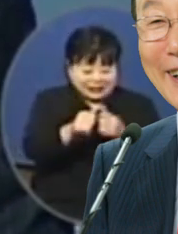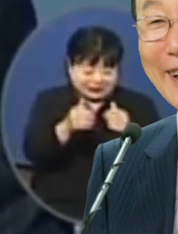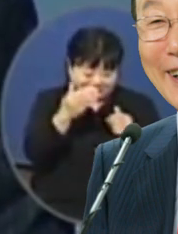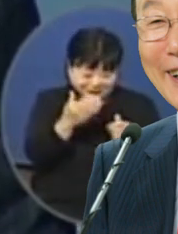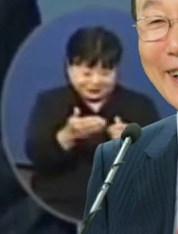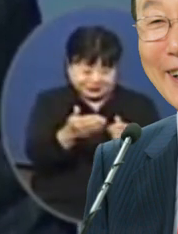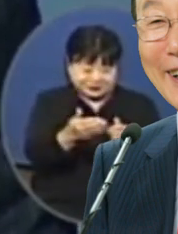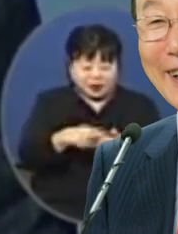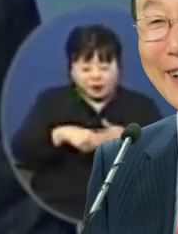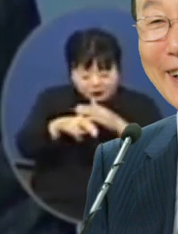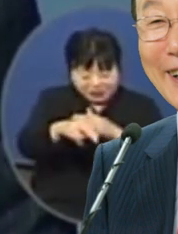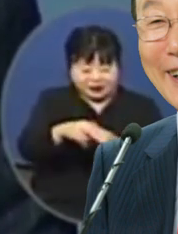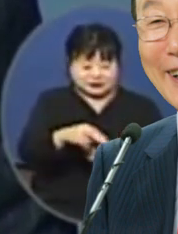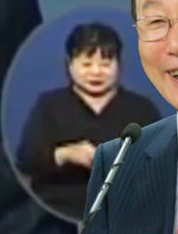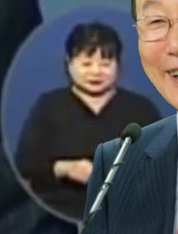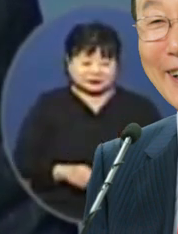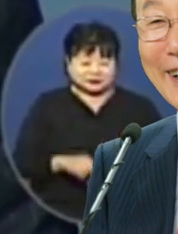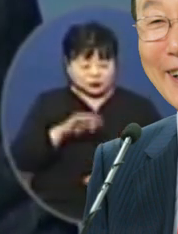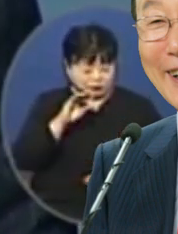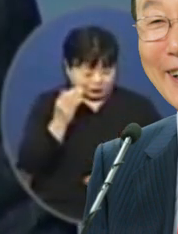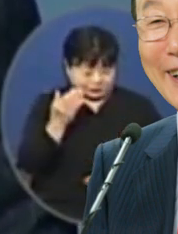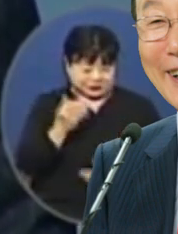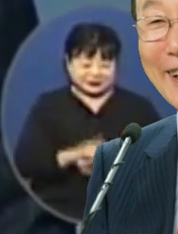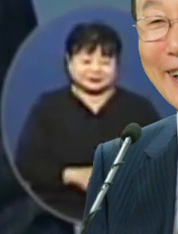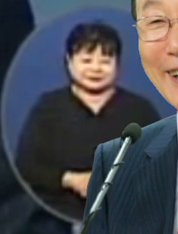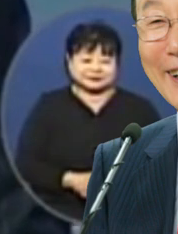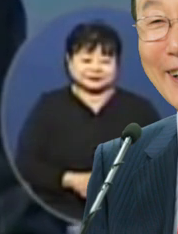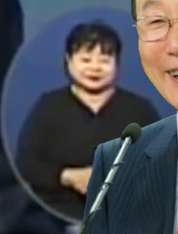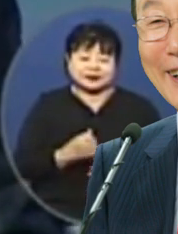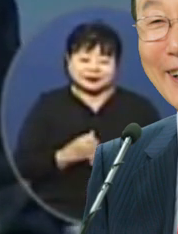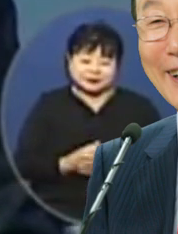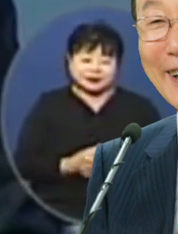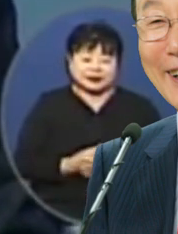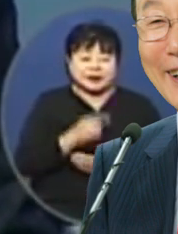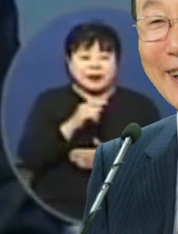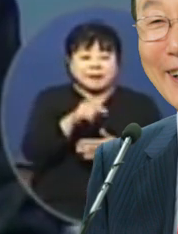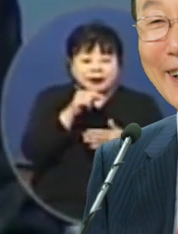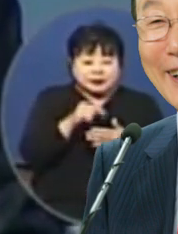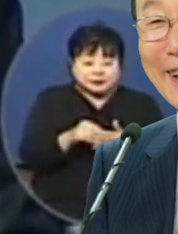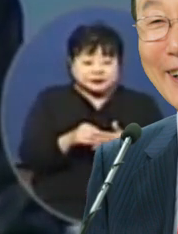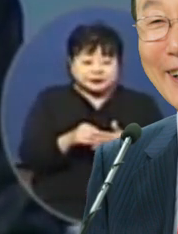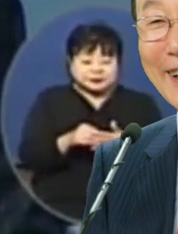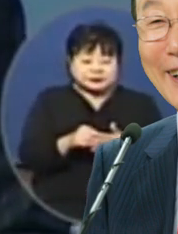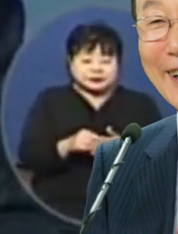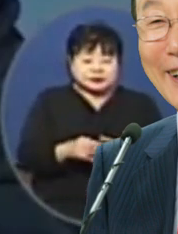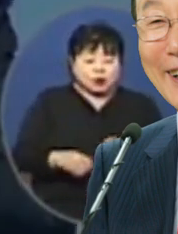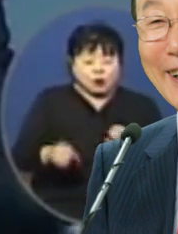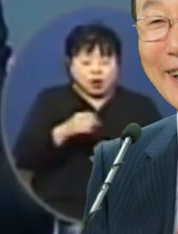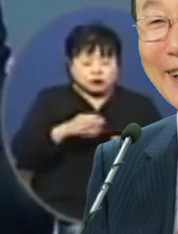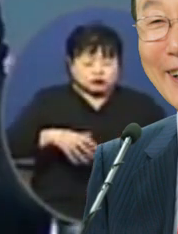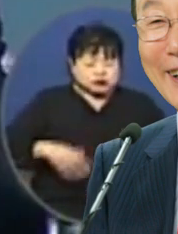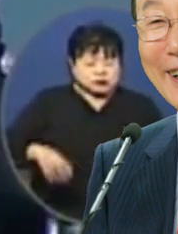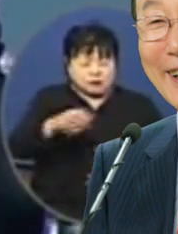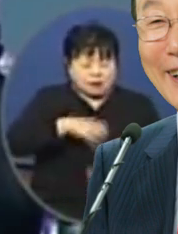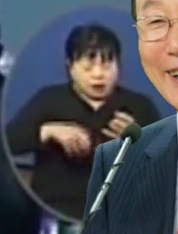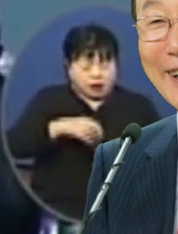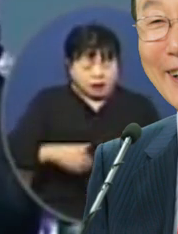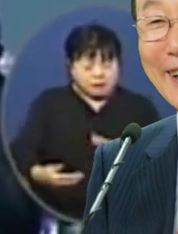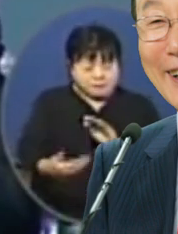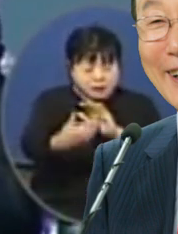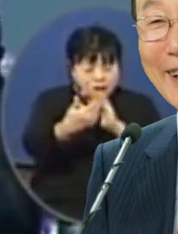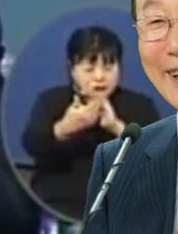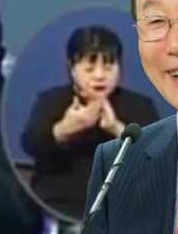하나님이 피난처가 되는 것입니다. 그러므로 마음속에 광풍을 막아주는